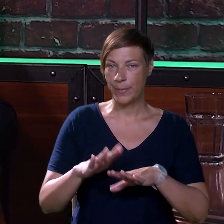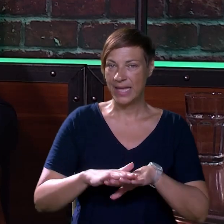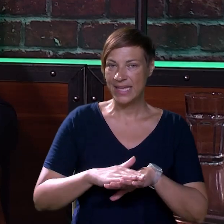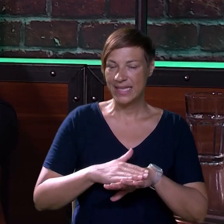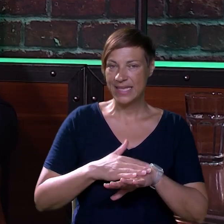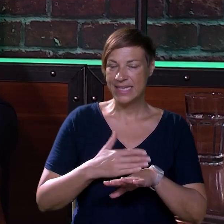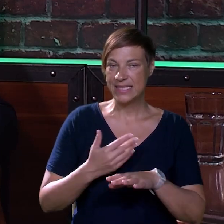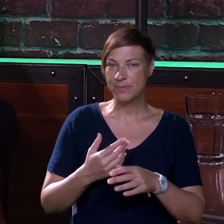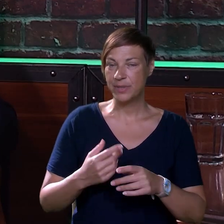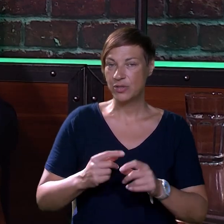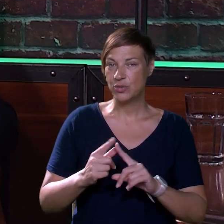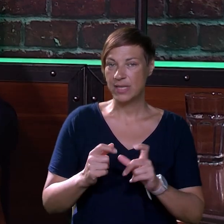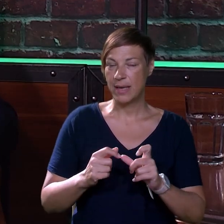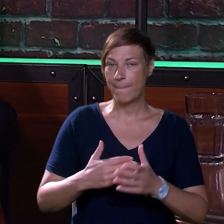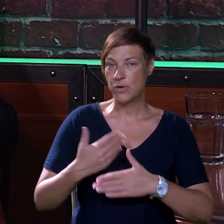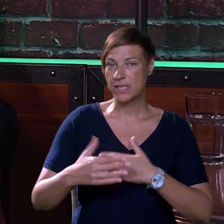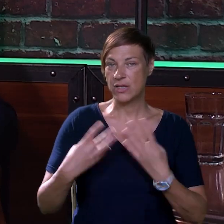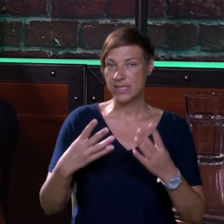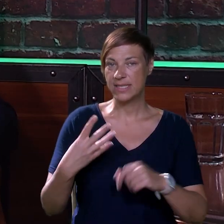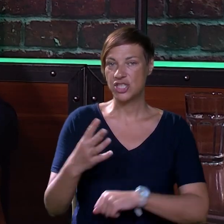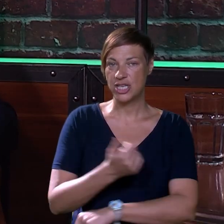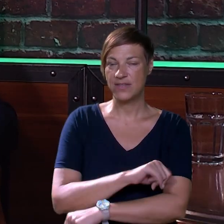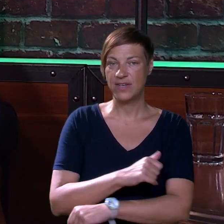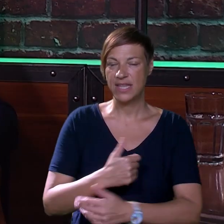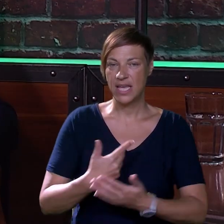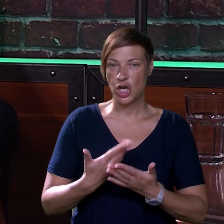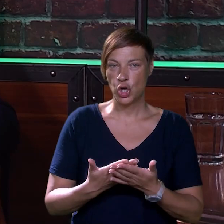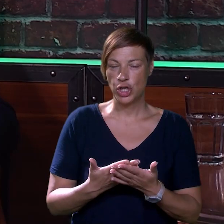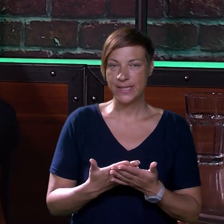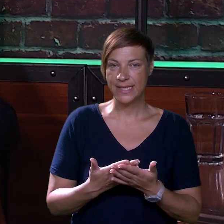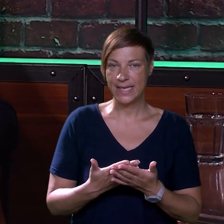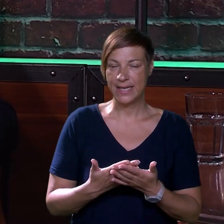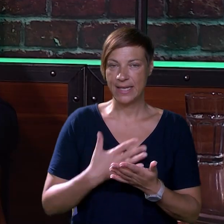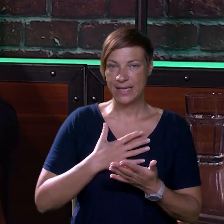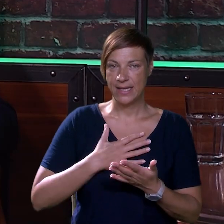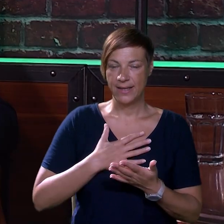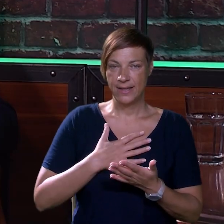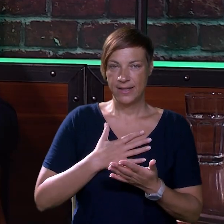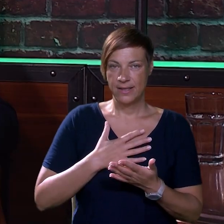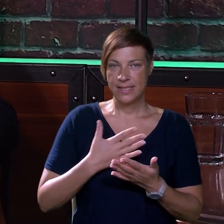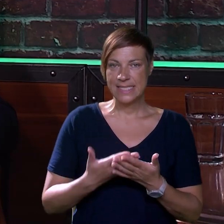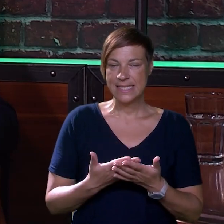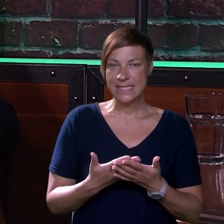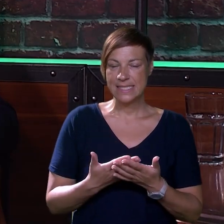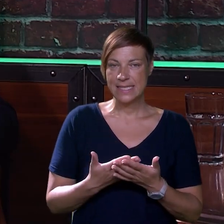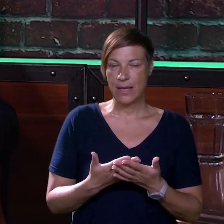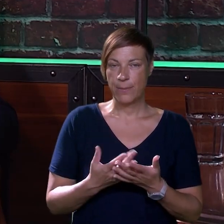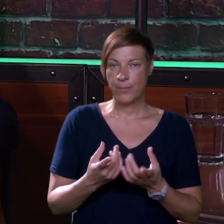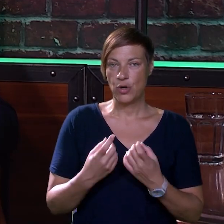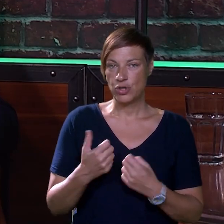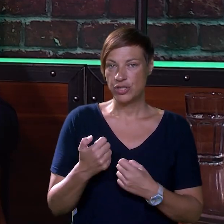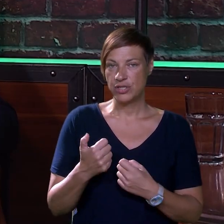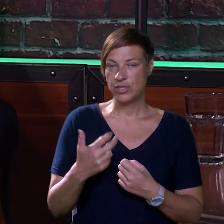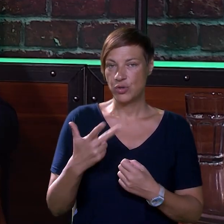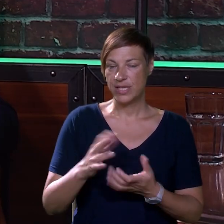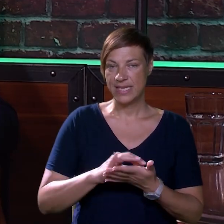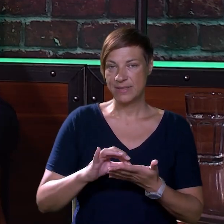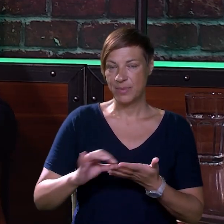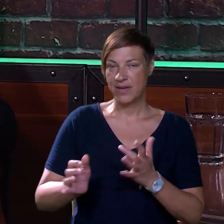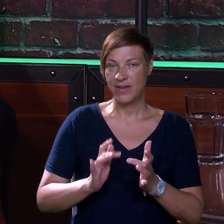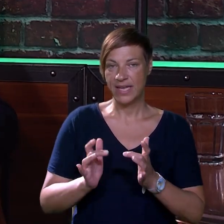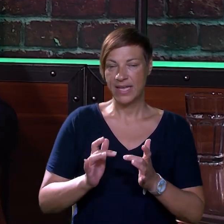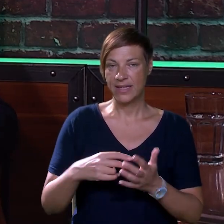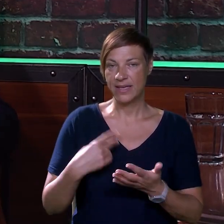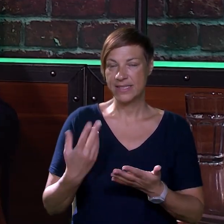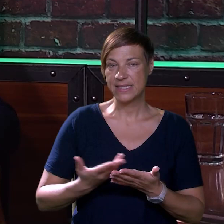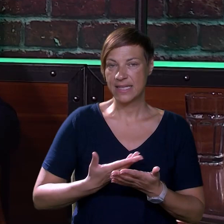ispitu za postdiplomski studij 84. godine sam od 130 prijavljenih kandidata